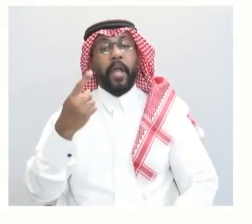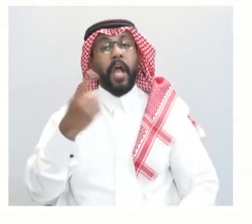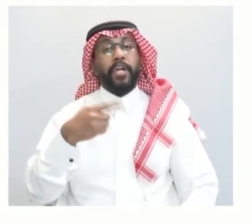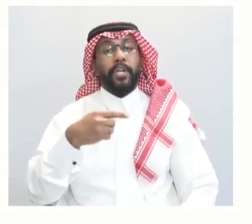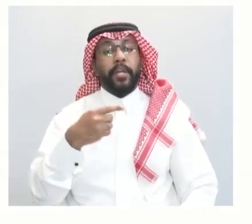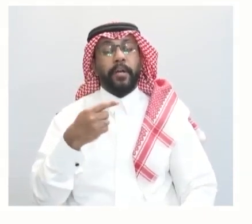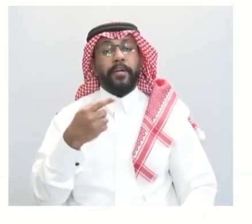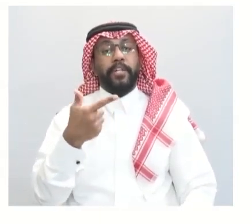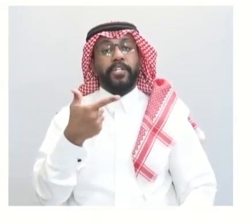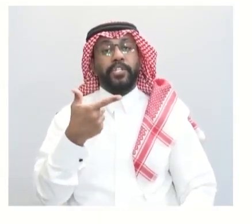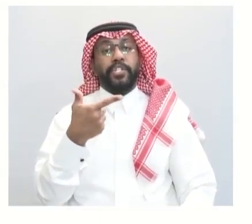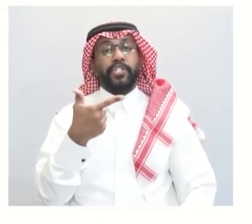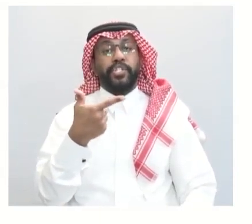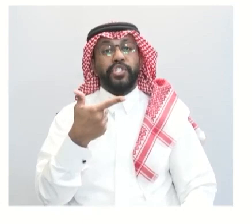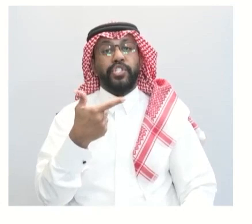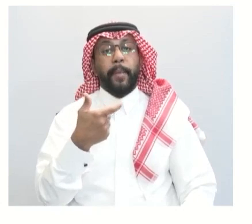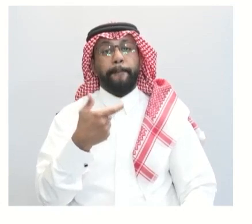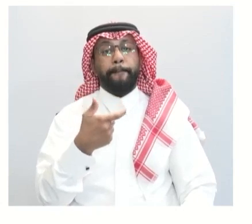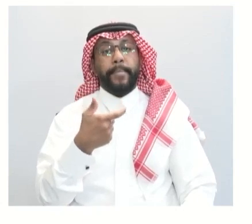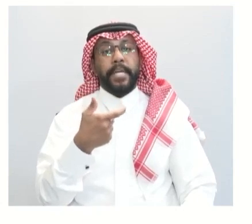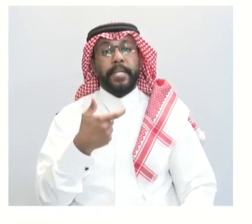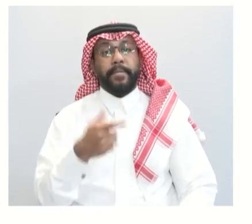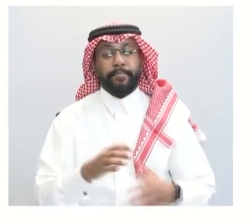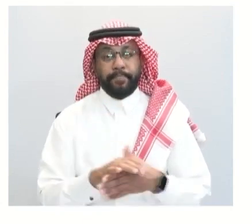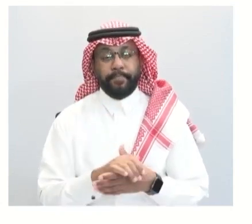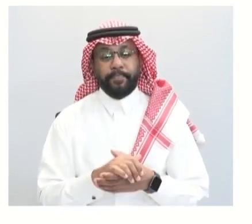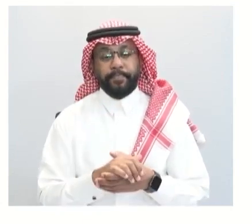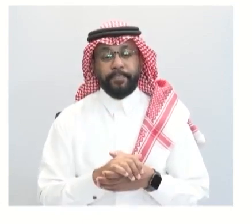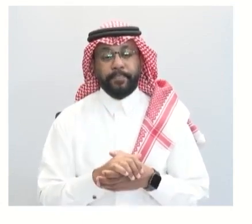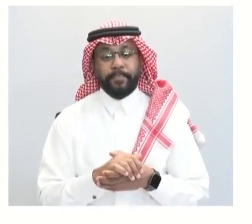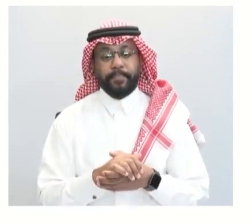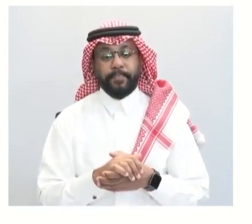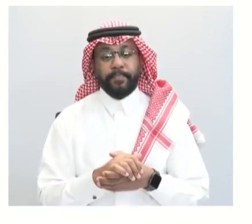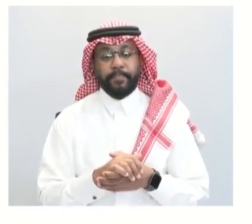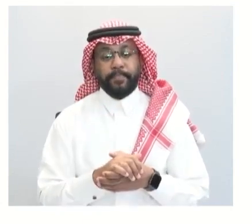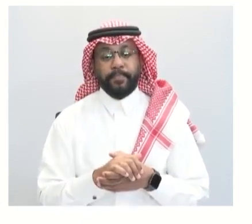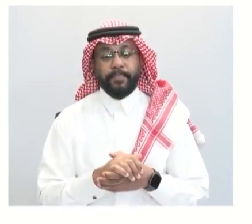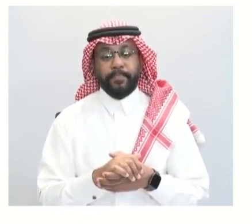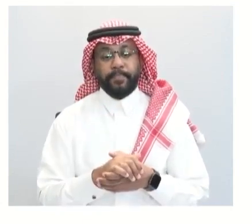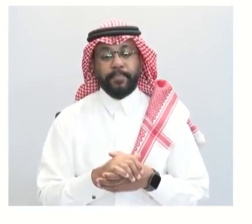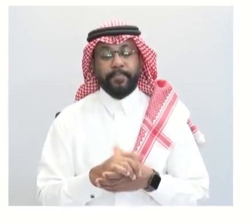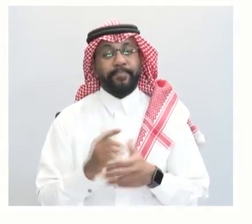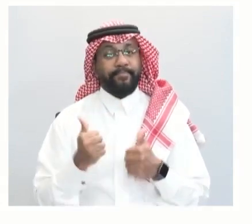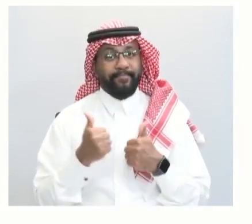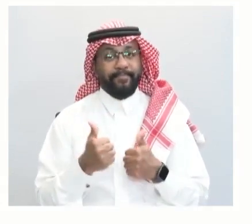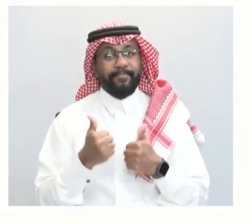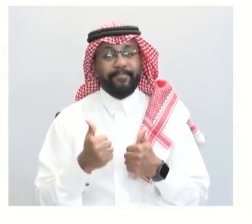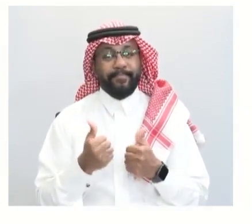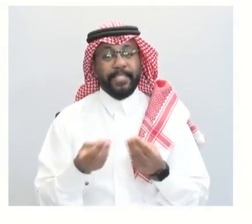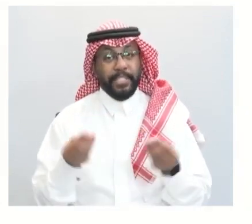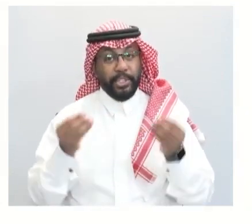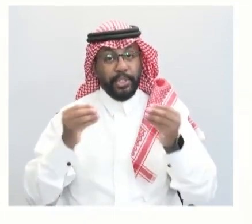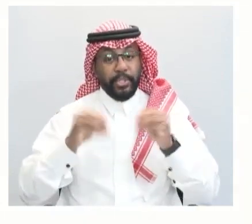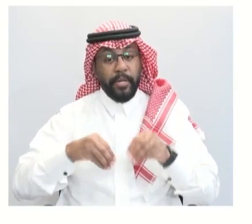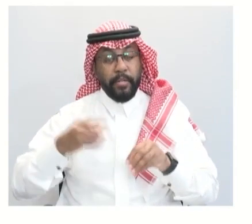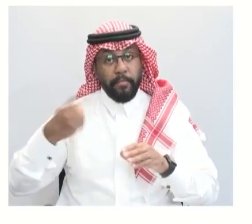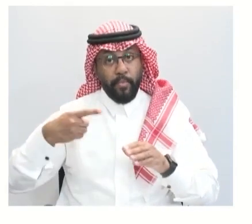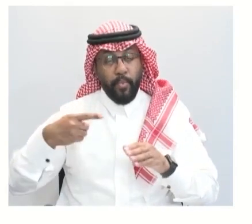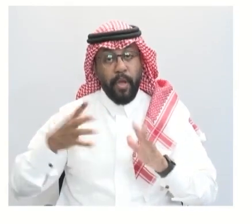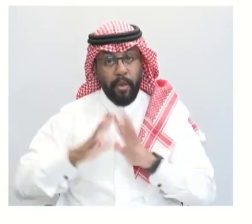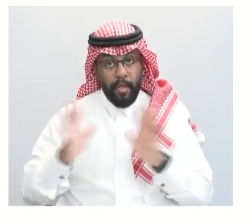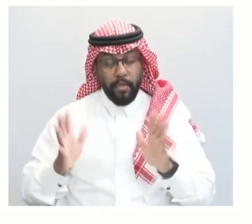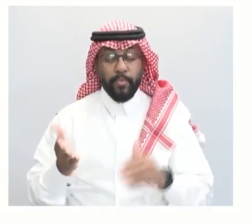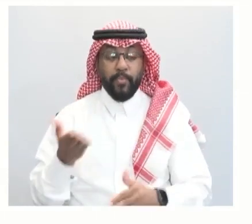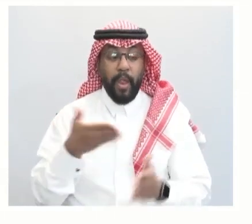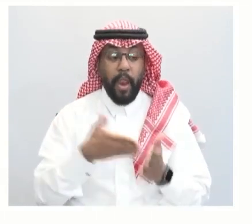60 ريالا السابقه ويصبح لدينا احسنتم 70 ريالا ثم الان